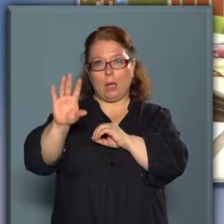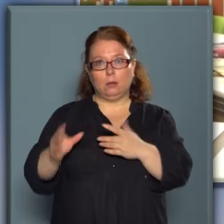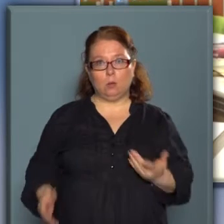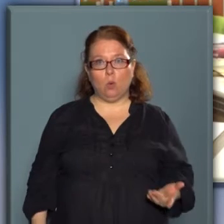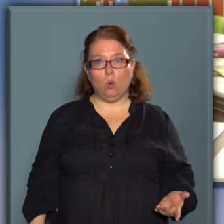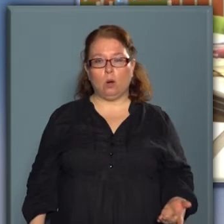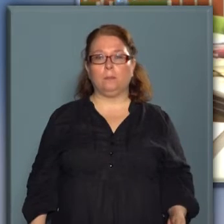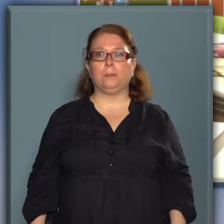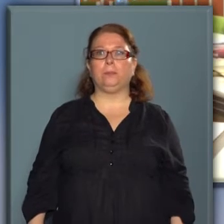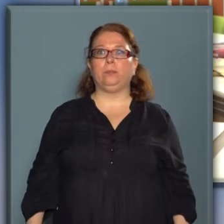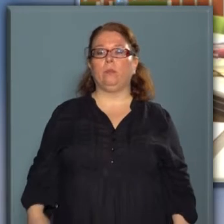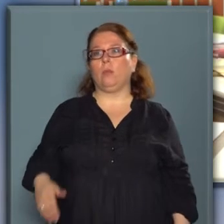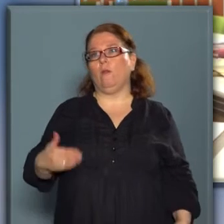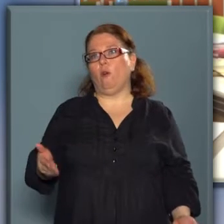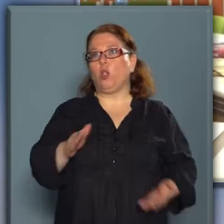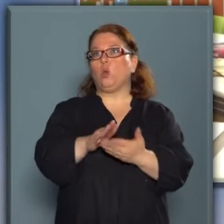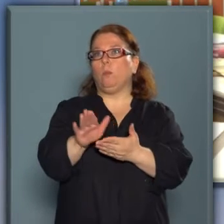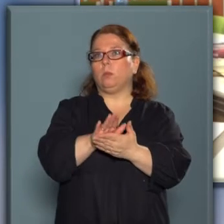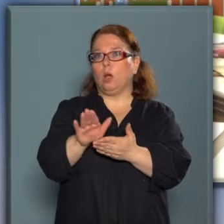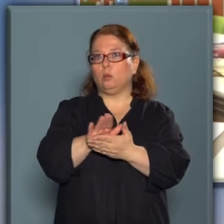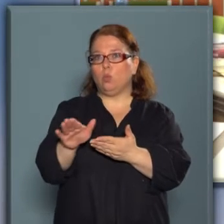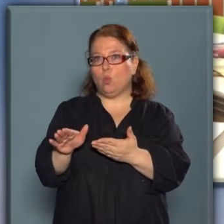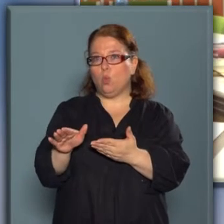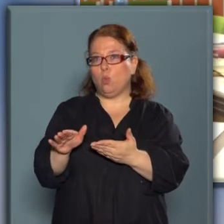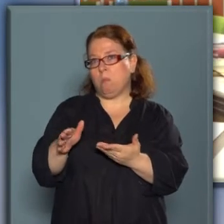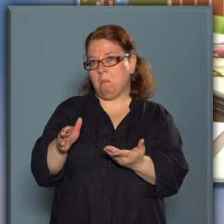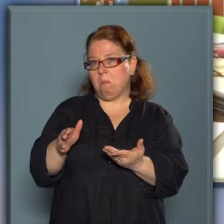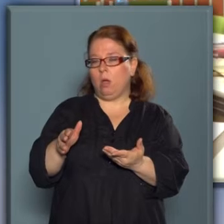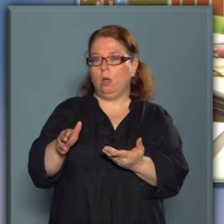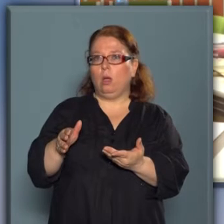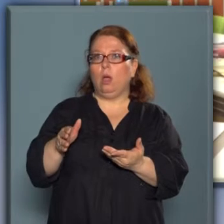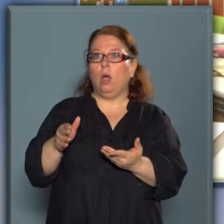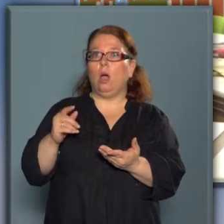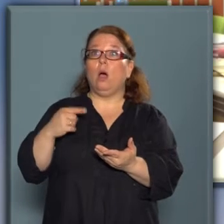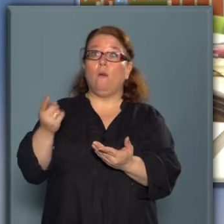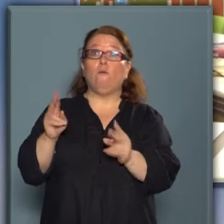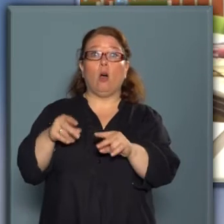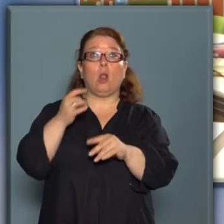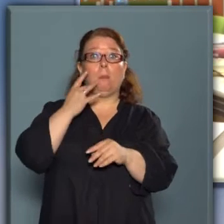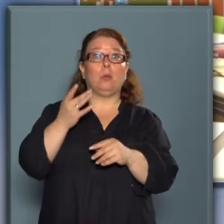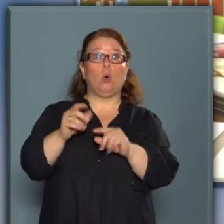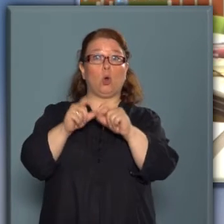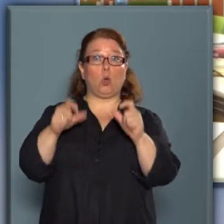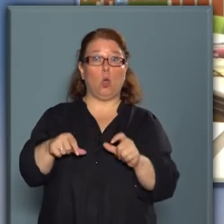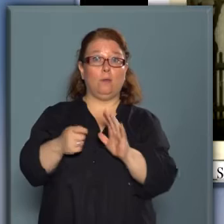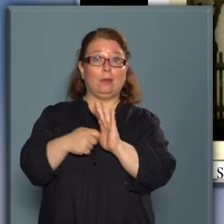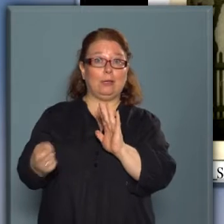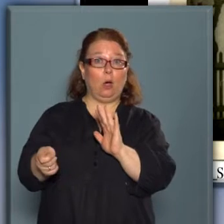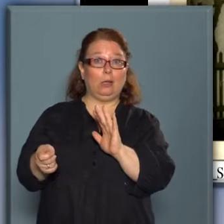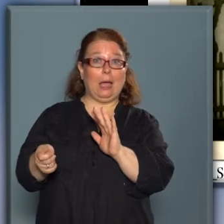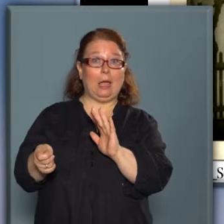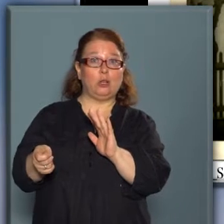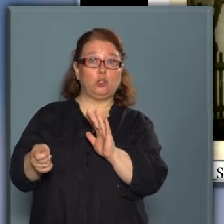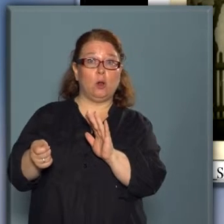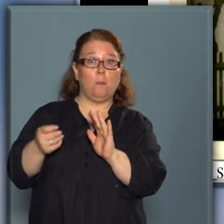projektort, vagy egy nyomtatót veszünk, aztán van, amikor ugye könyvet adtunk